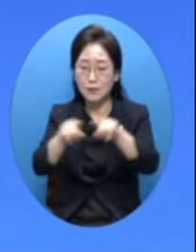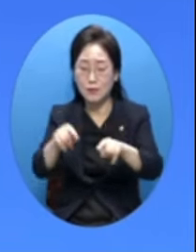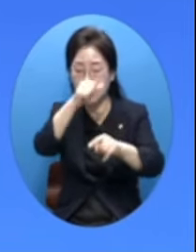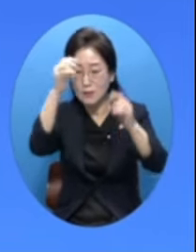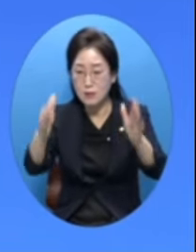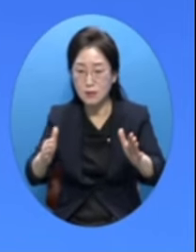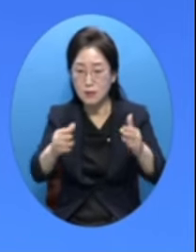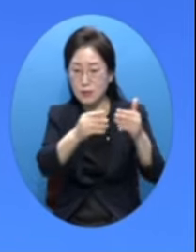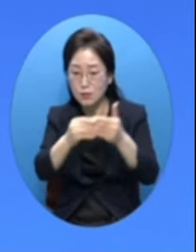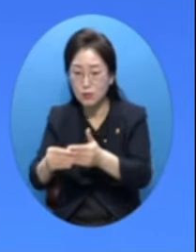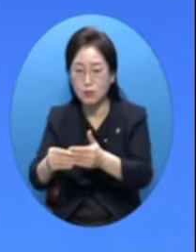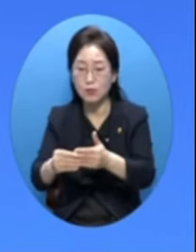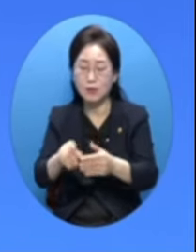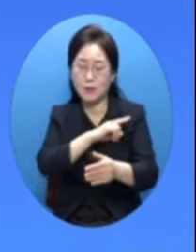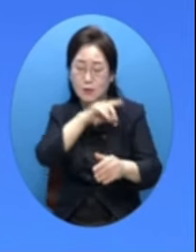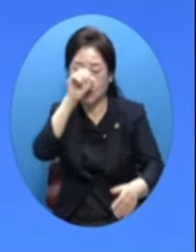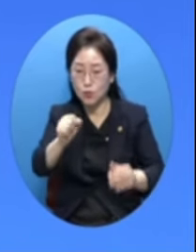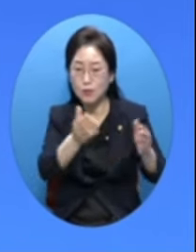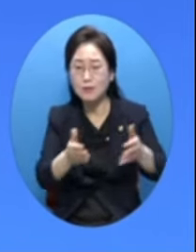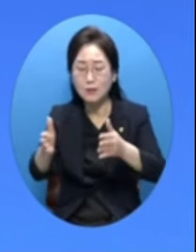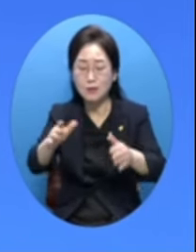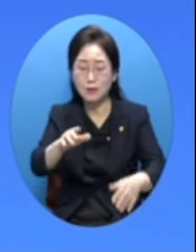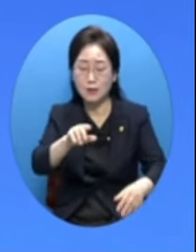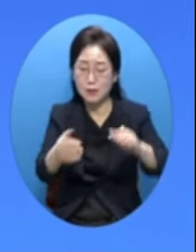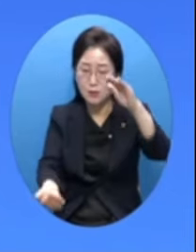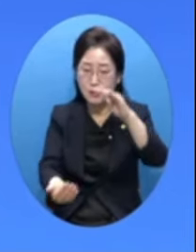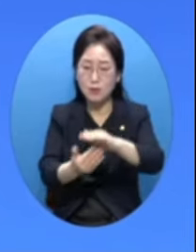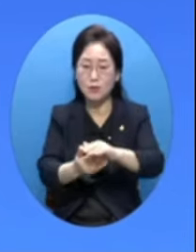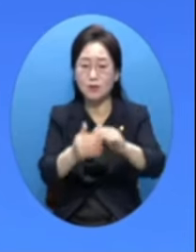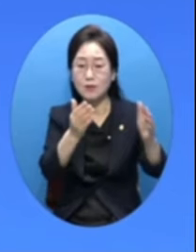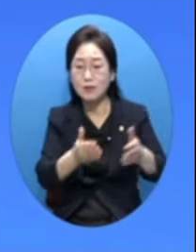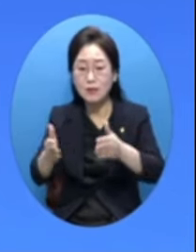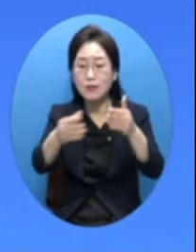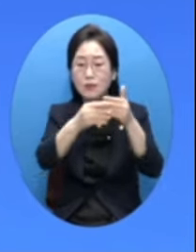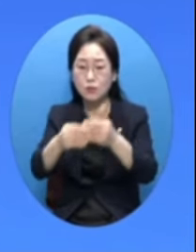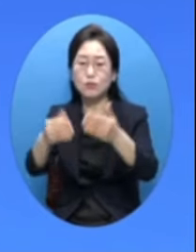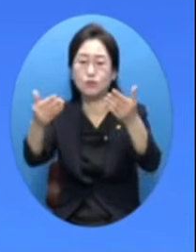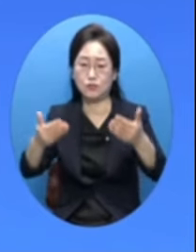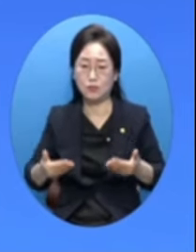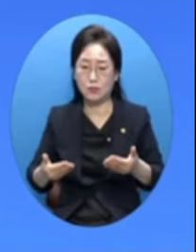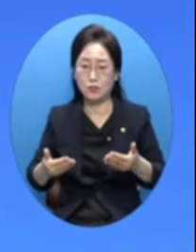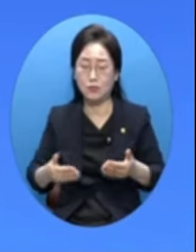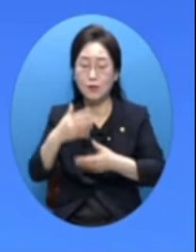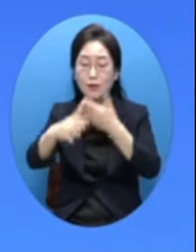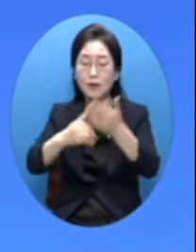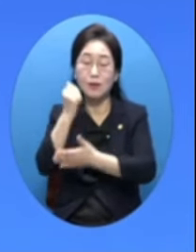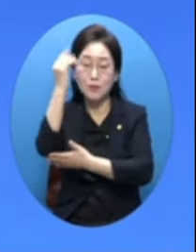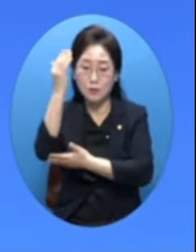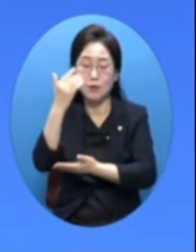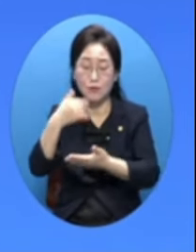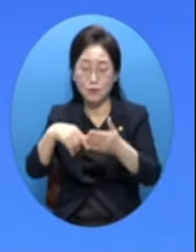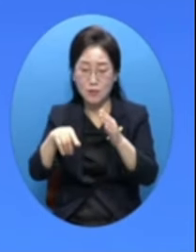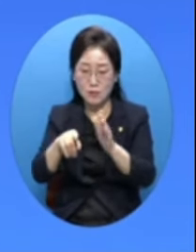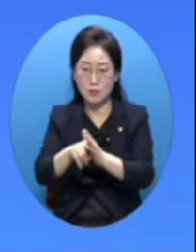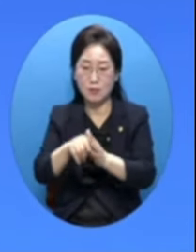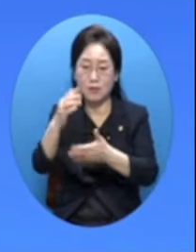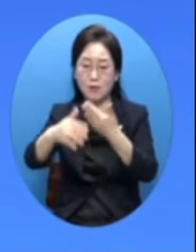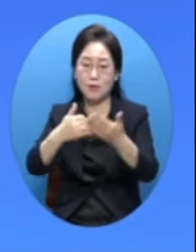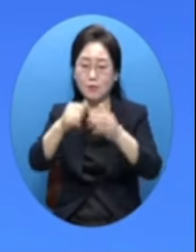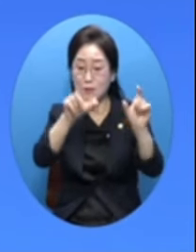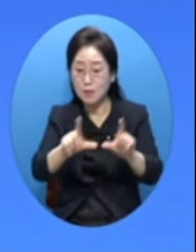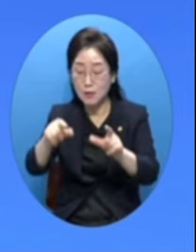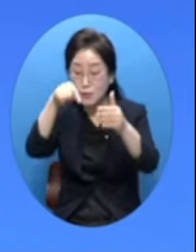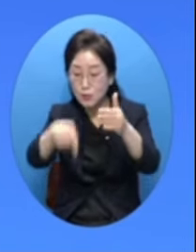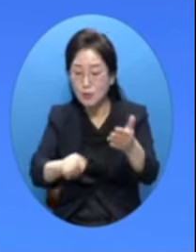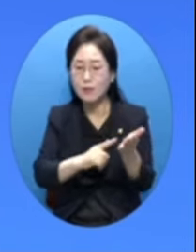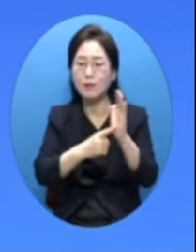주님께 인도해 주셔서 가장 좋은 길로 가장 최선의 길로 우리를 이끌어 주시고 하나님의 영을 우리 삶 가운데 나타내 주실 것입니다.